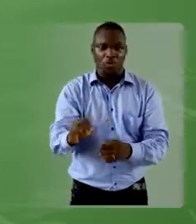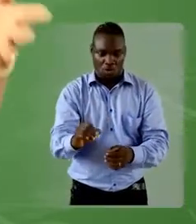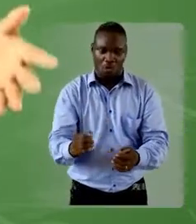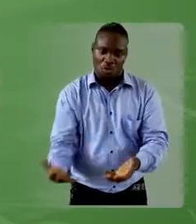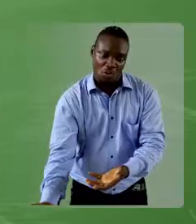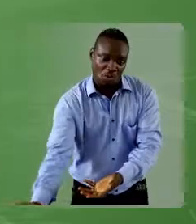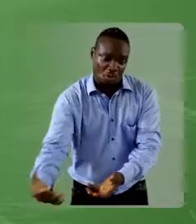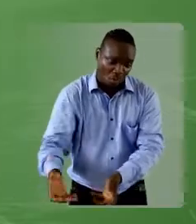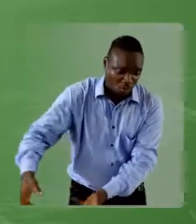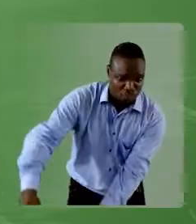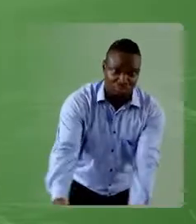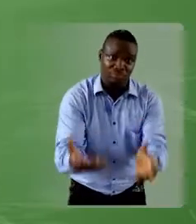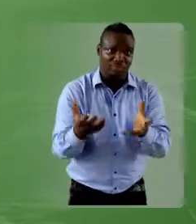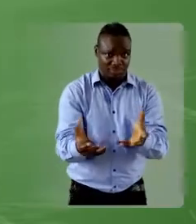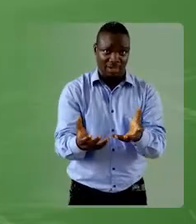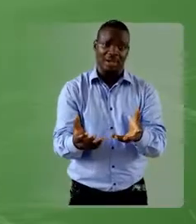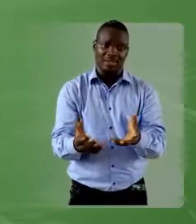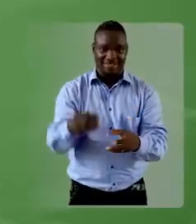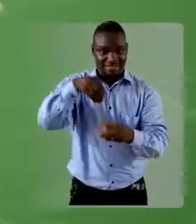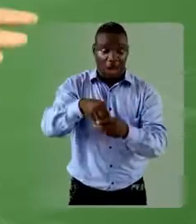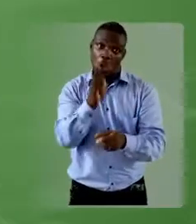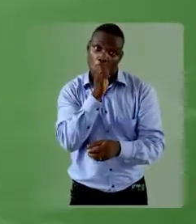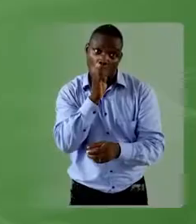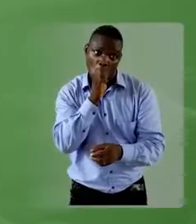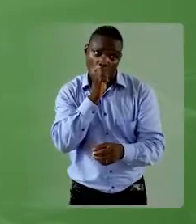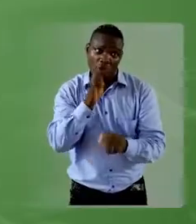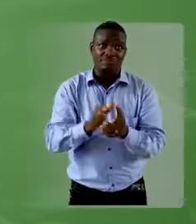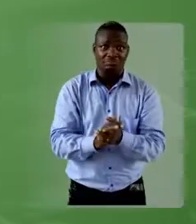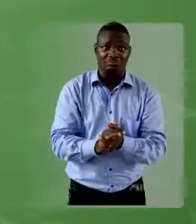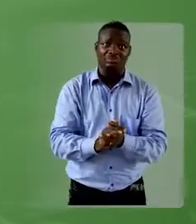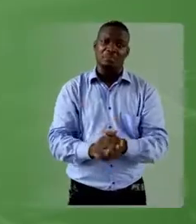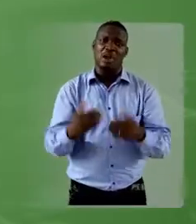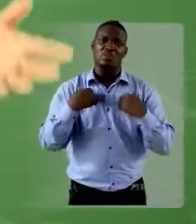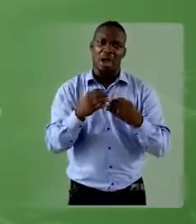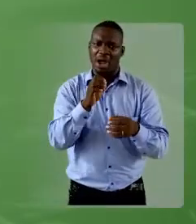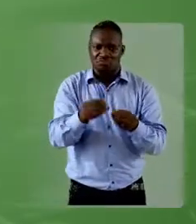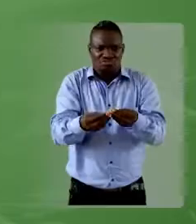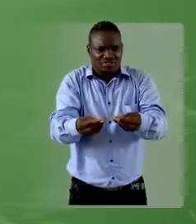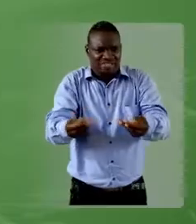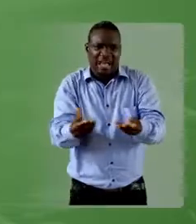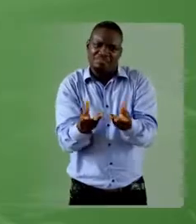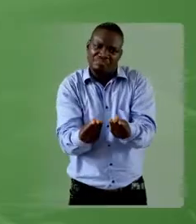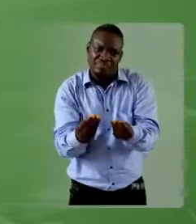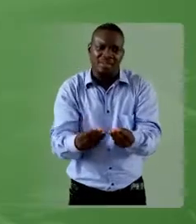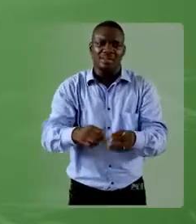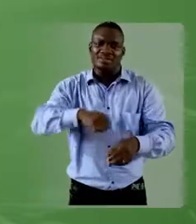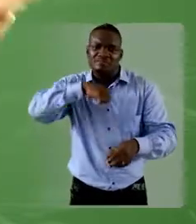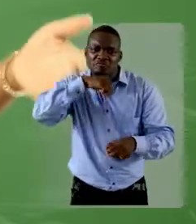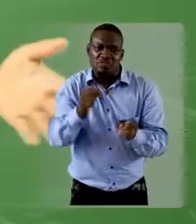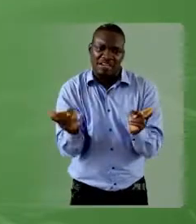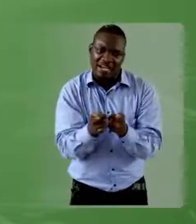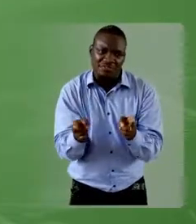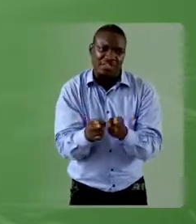des sédiments du cours d'eau, c'est-à-dire les limons, les sables, les graviers,